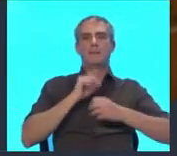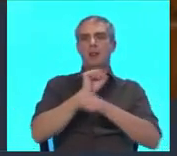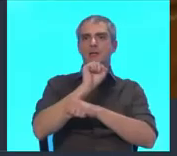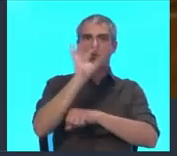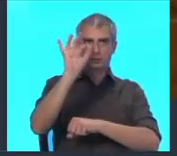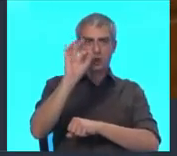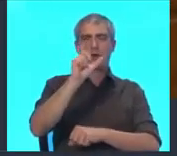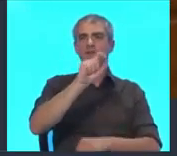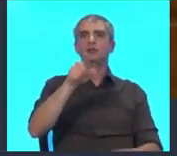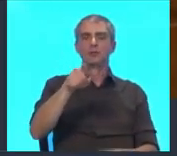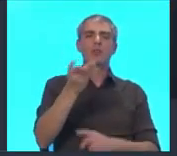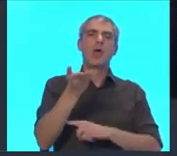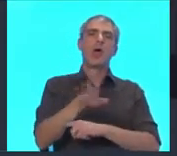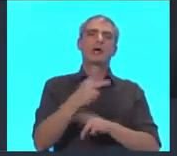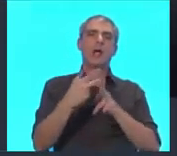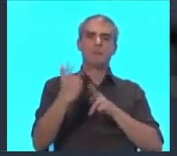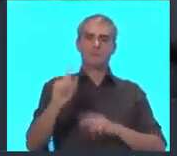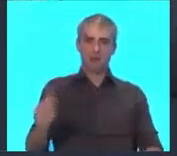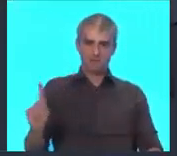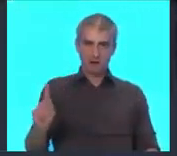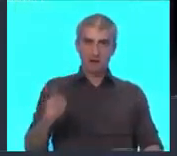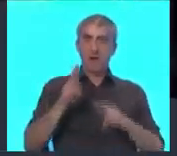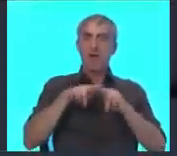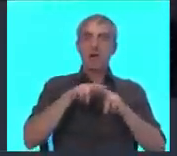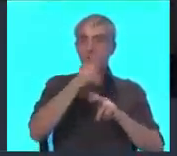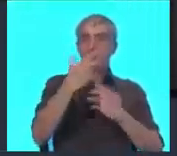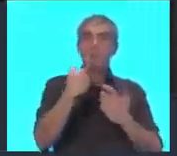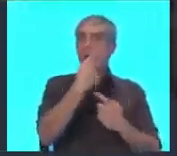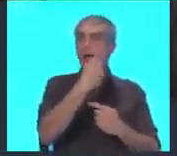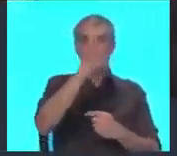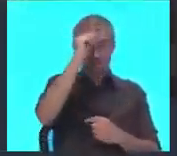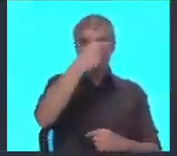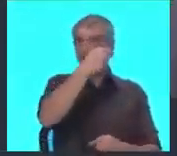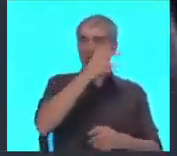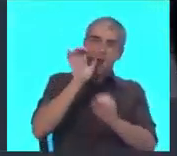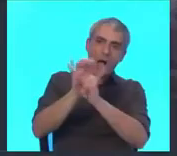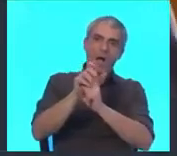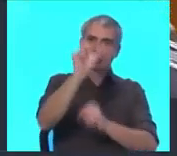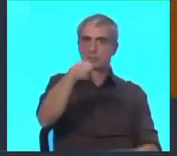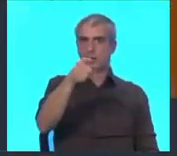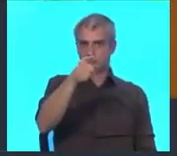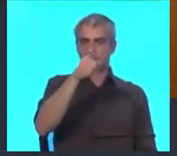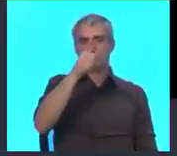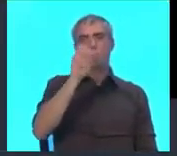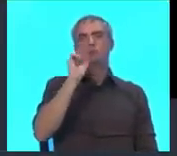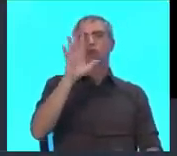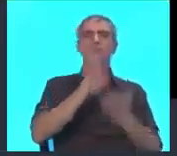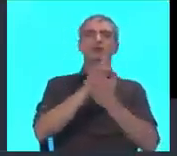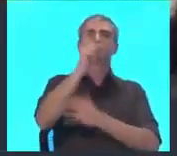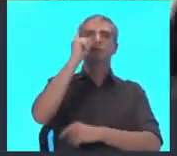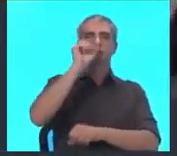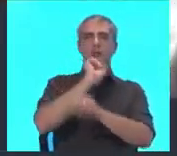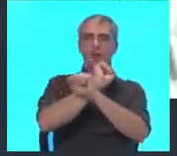והרשיע אותו בהריגה בלבד, זאת לאחר שטען כי איילין אנס אותו. הוא נשלח ל-12 שנות